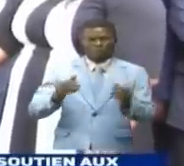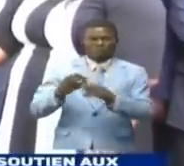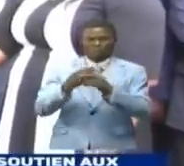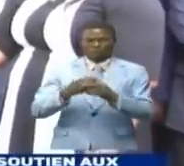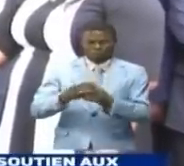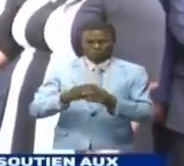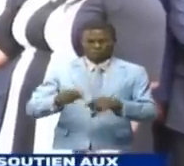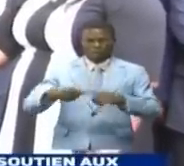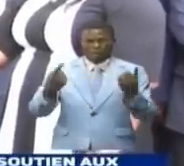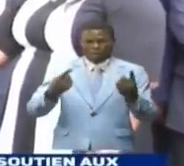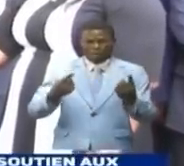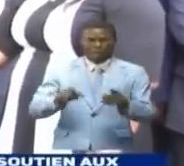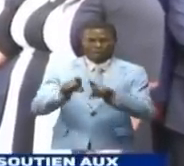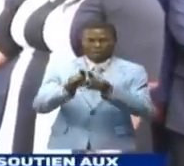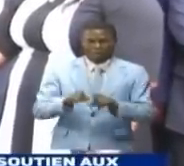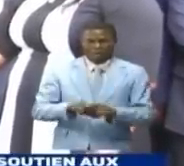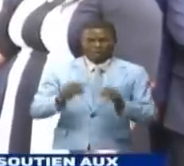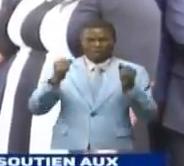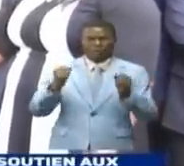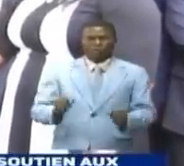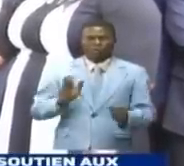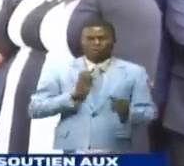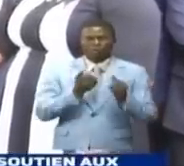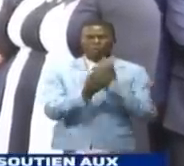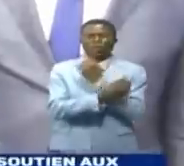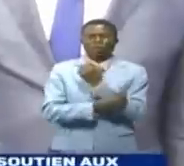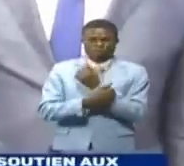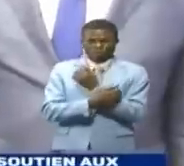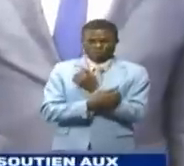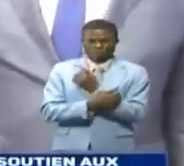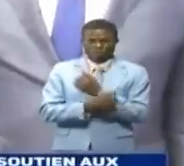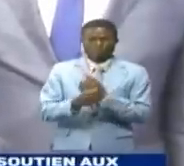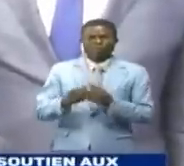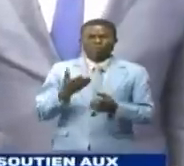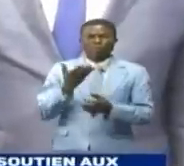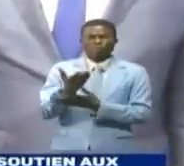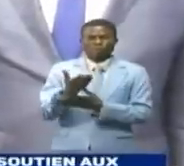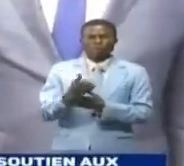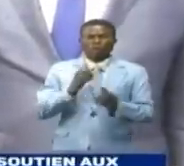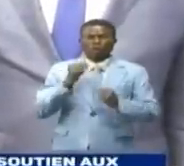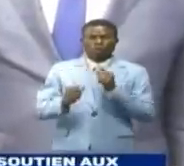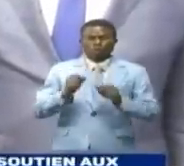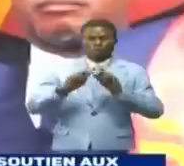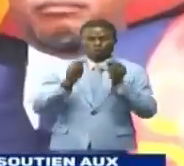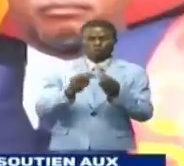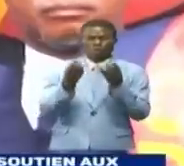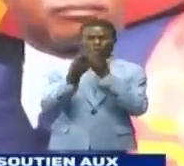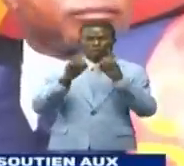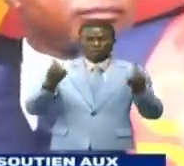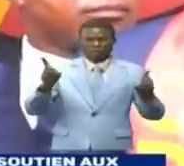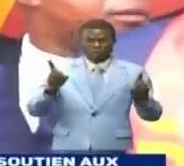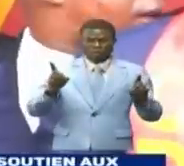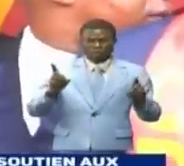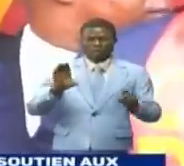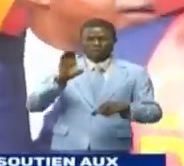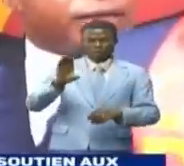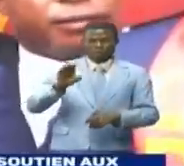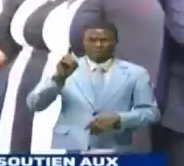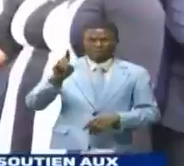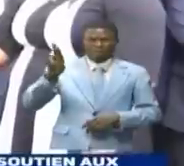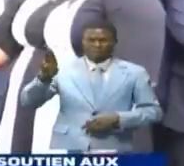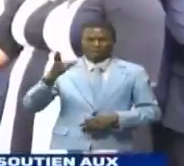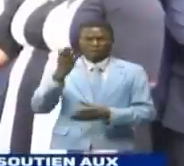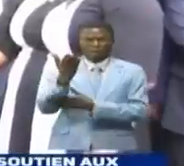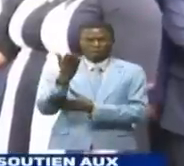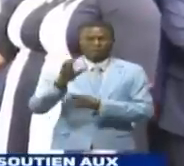sécurité nationale et de la stabilité de notre pays. Le courant des démocrates rénovateurs, CDR en sigle, appelle